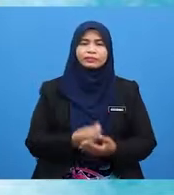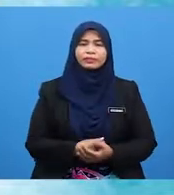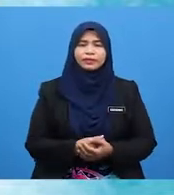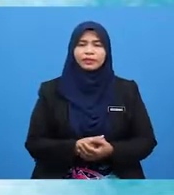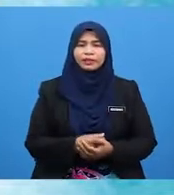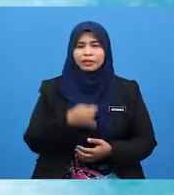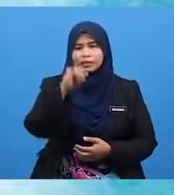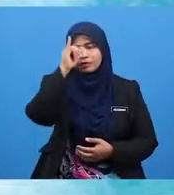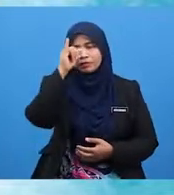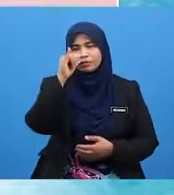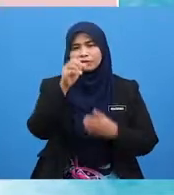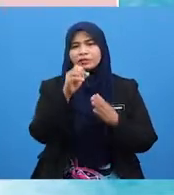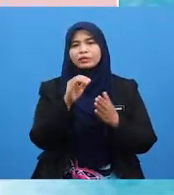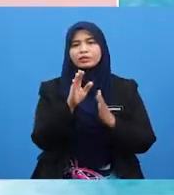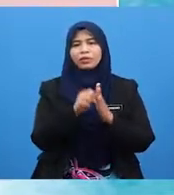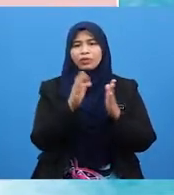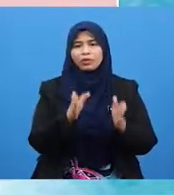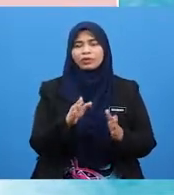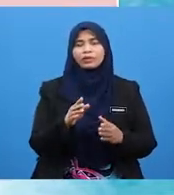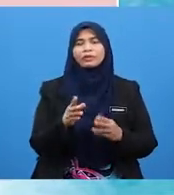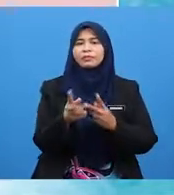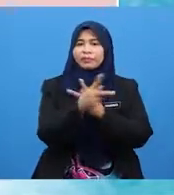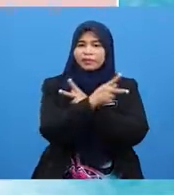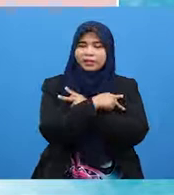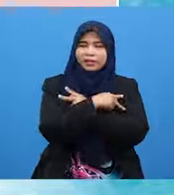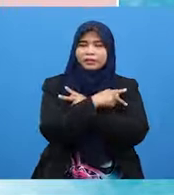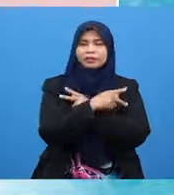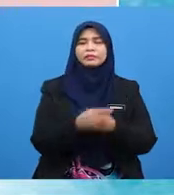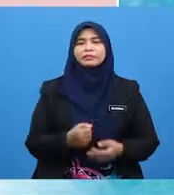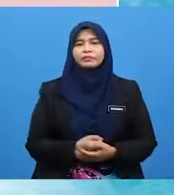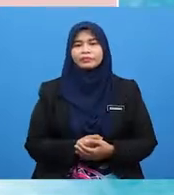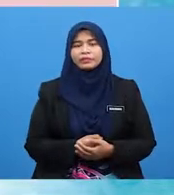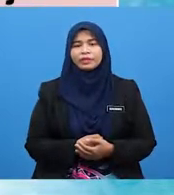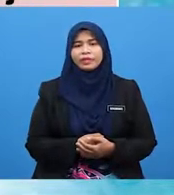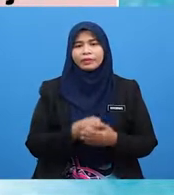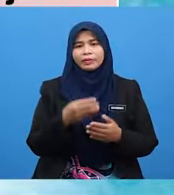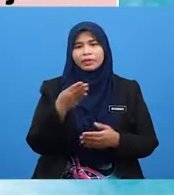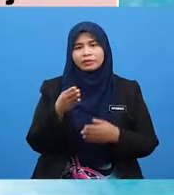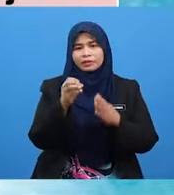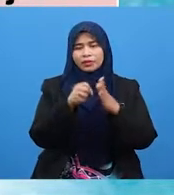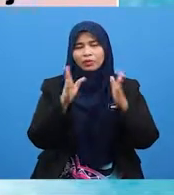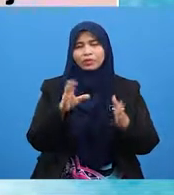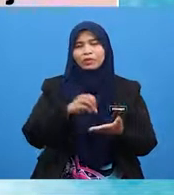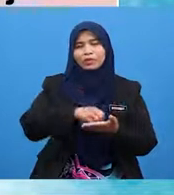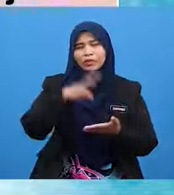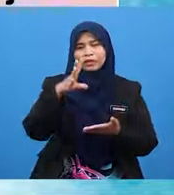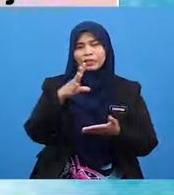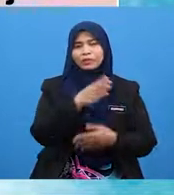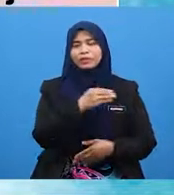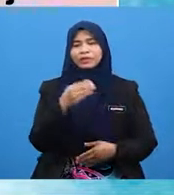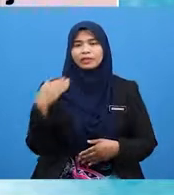Abu Hanifah seorang yang pemurah dan penyayang. Beliau seorang yang kaya dan